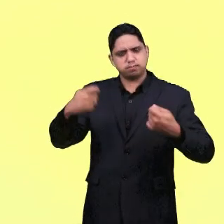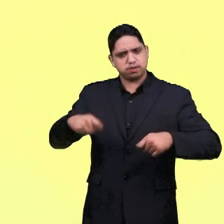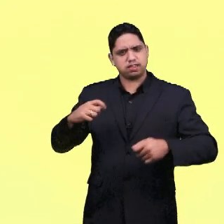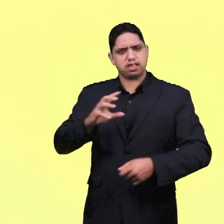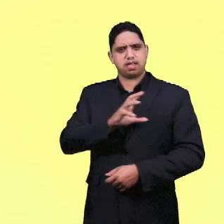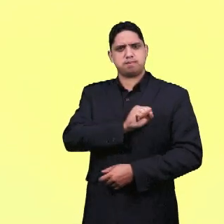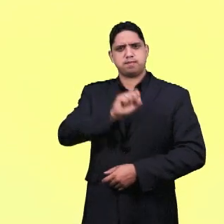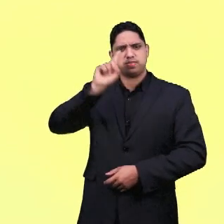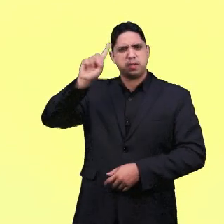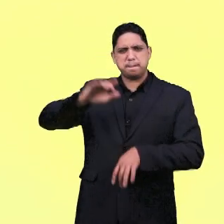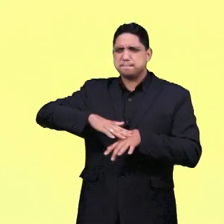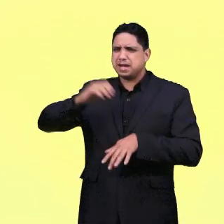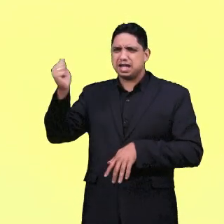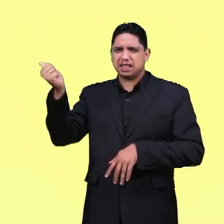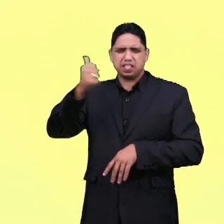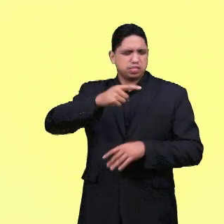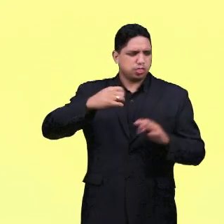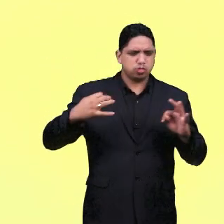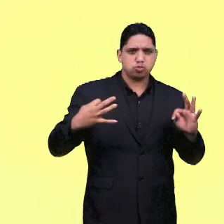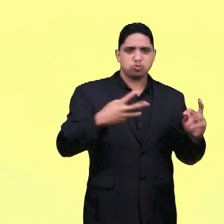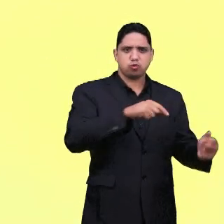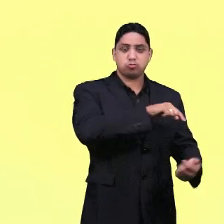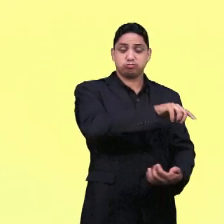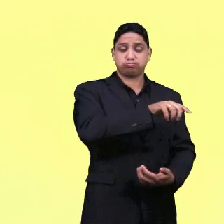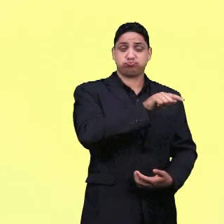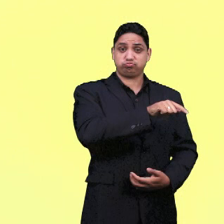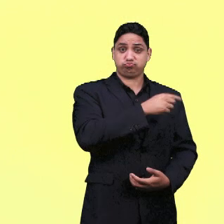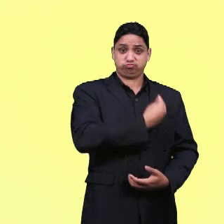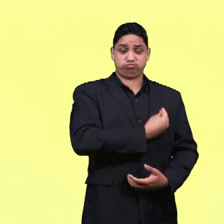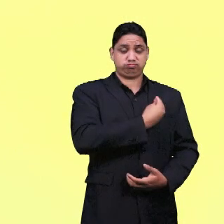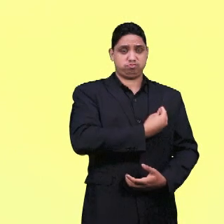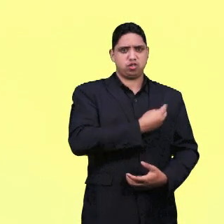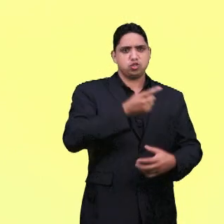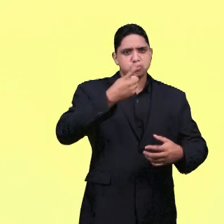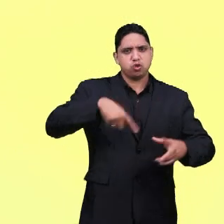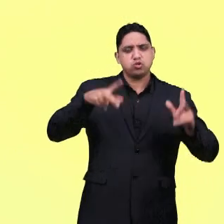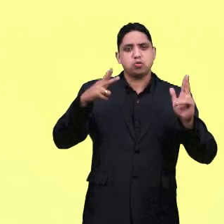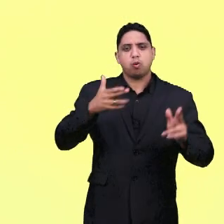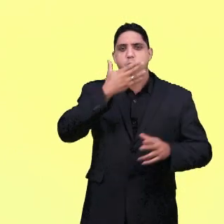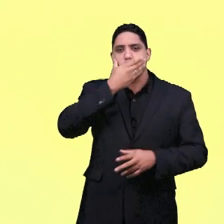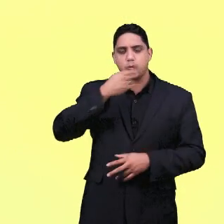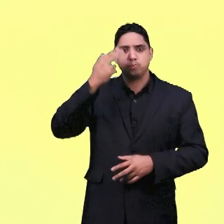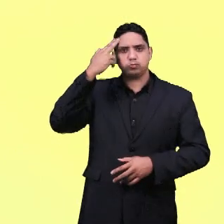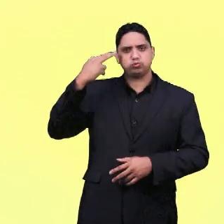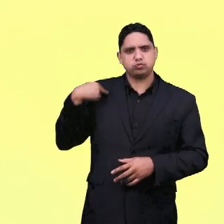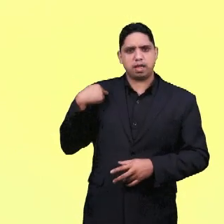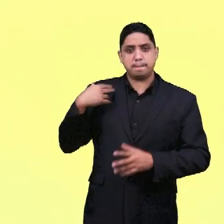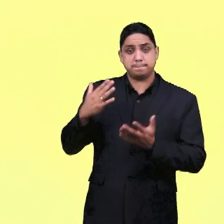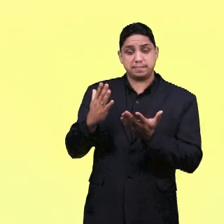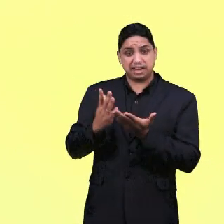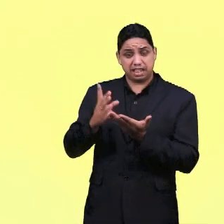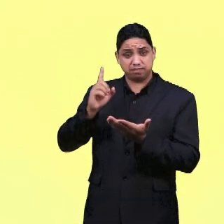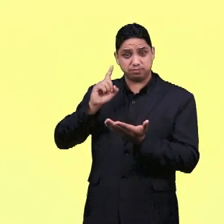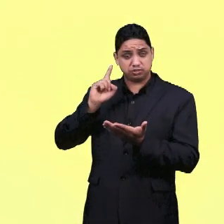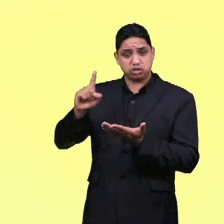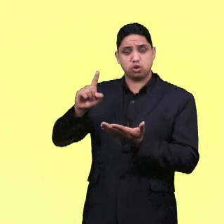dans cette vie. Nous allons être comme Joseph, qui a donné de la valeur à la parole de Dieu et a